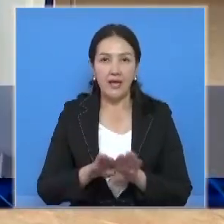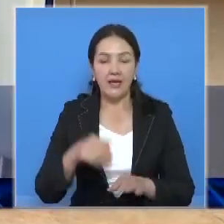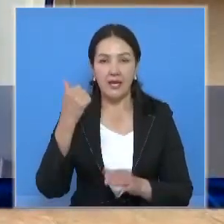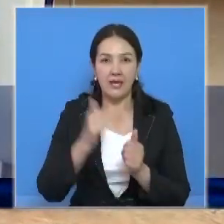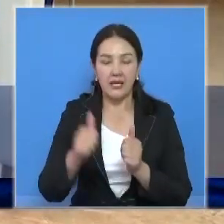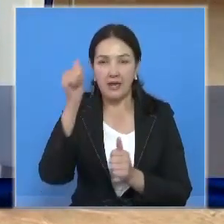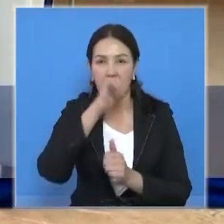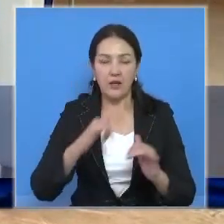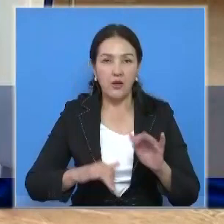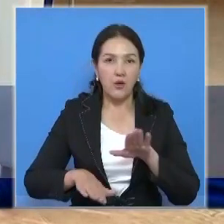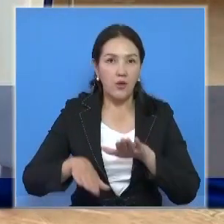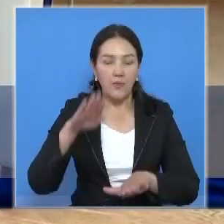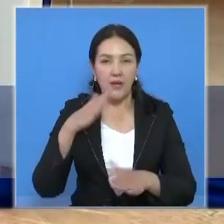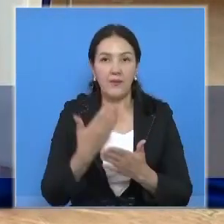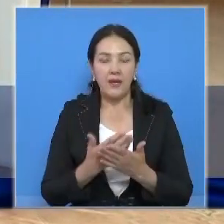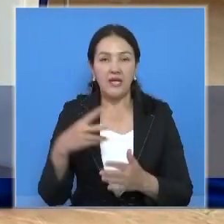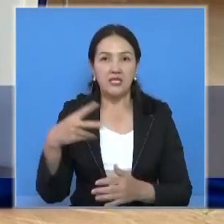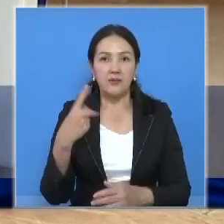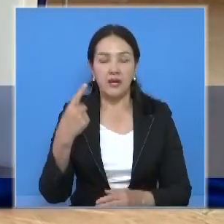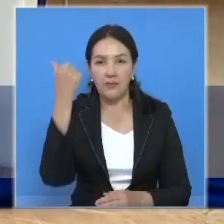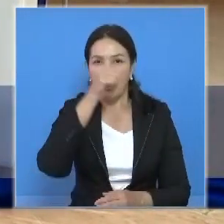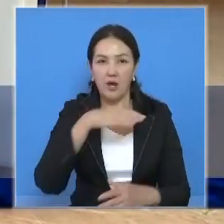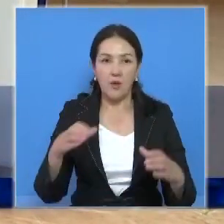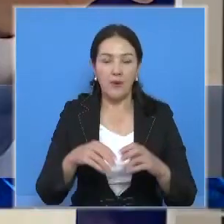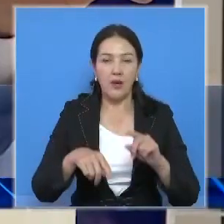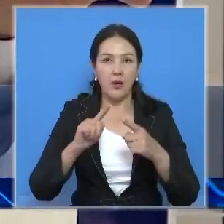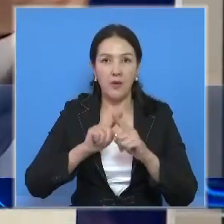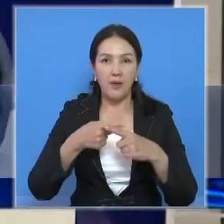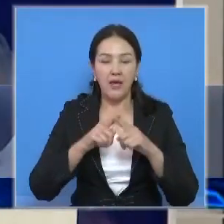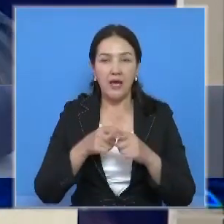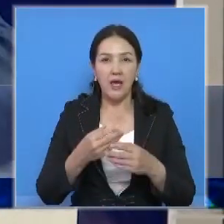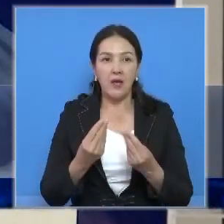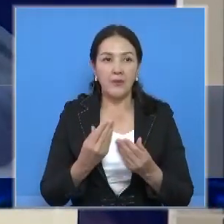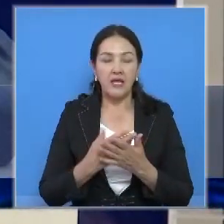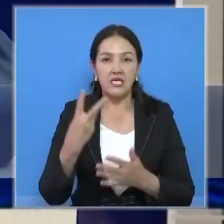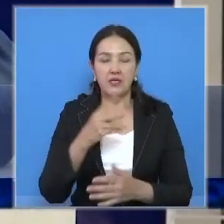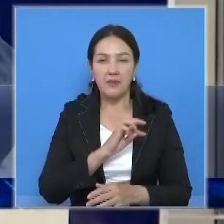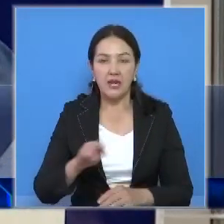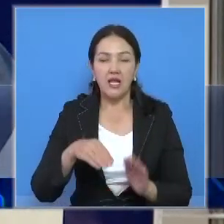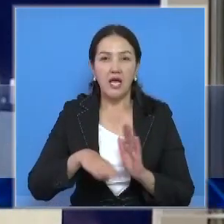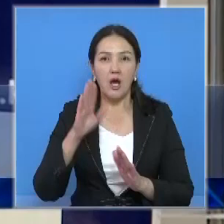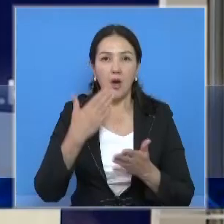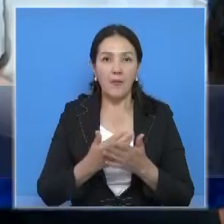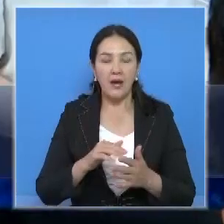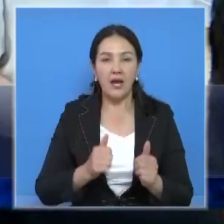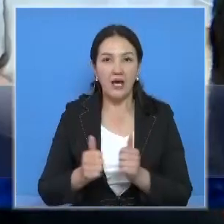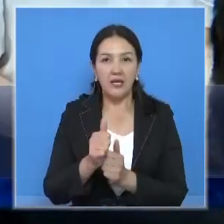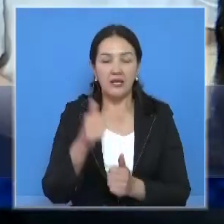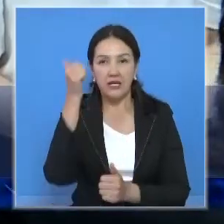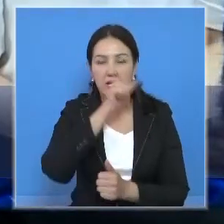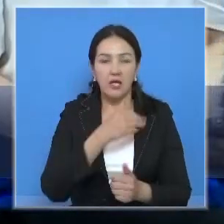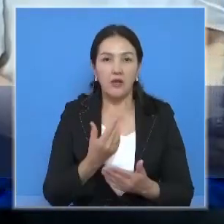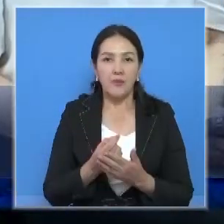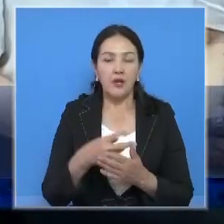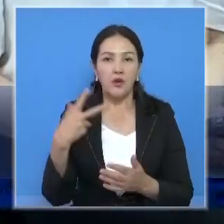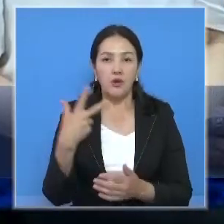сайын көрсеткіштер өсіп келеді. Мәселен, 2021 жылы тоқыма бұйымдарын өндірудегі қаржы көлемі 2 миллиард теңгеден асты. Бұл алдыңғы жылмен салыстырғанда